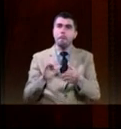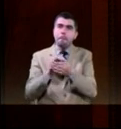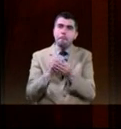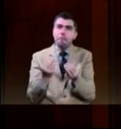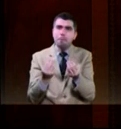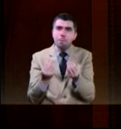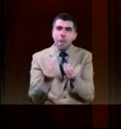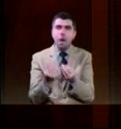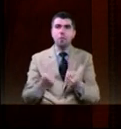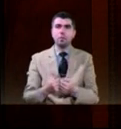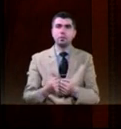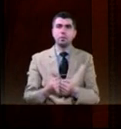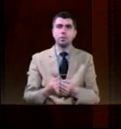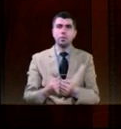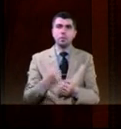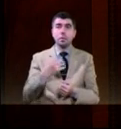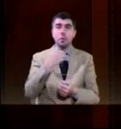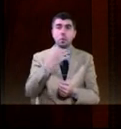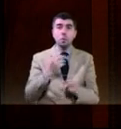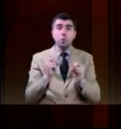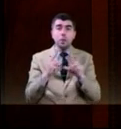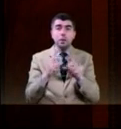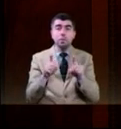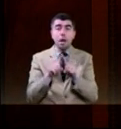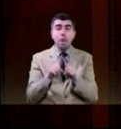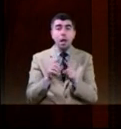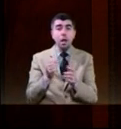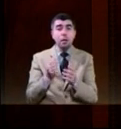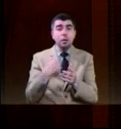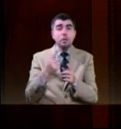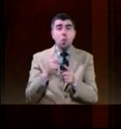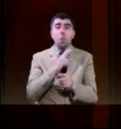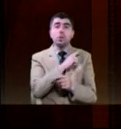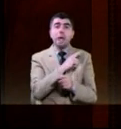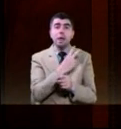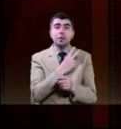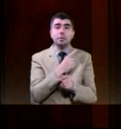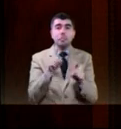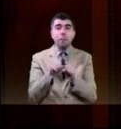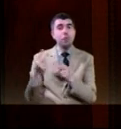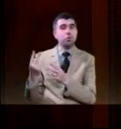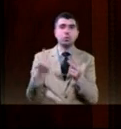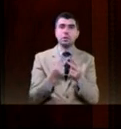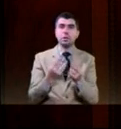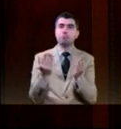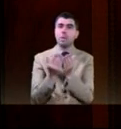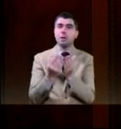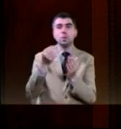معاهم وراني كنحاول ندرك عليهم ما امكن، ولكن خصهم يرجعوا يقراوا، لانه غادي يضيعوا العام وغيضيعوا الوظيفه ديالهم.